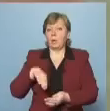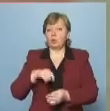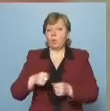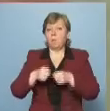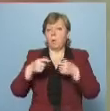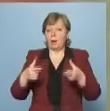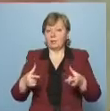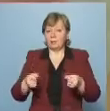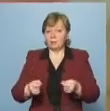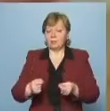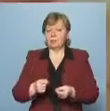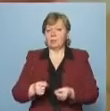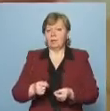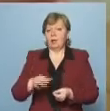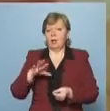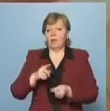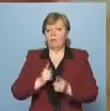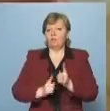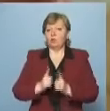бантик вдоль узла.